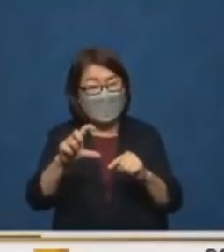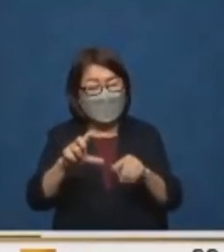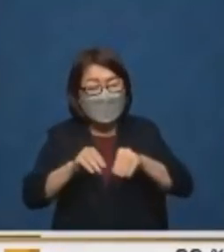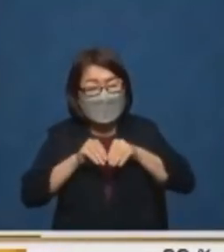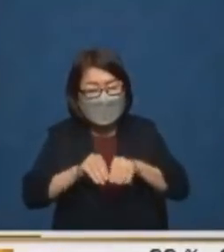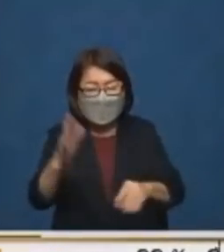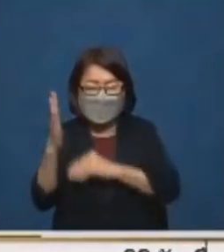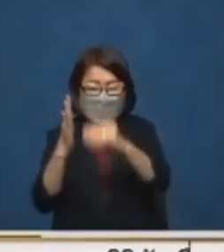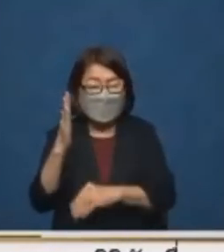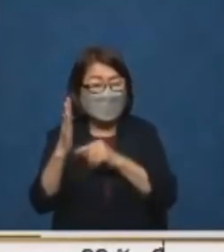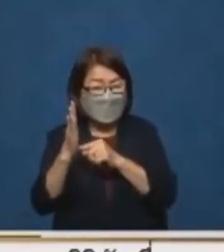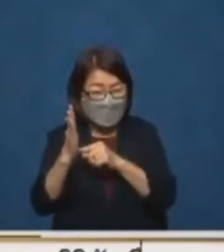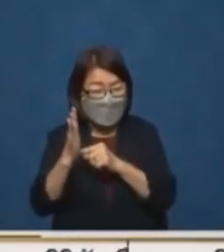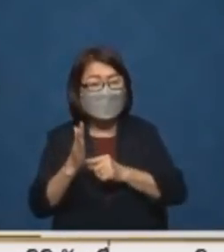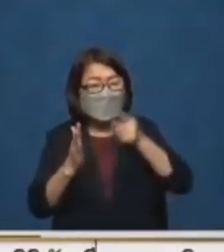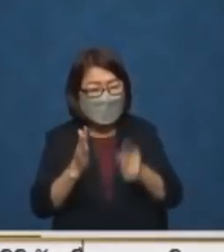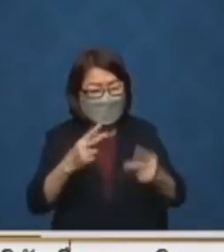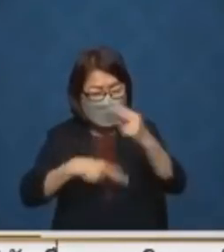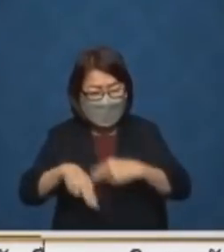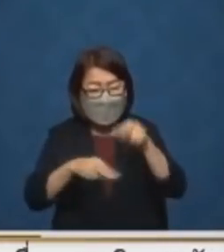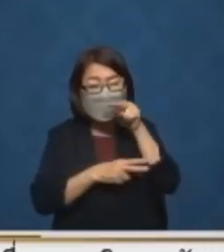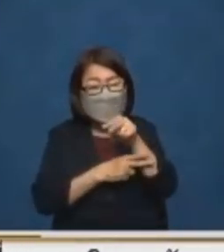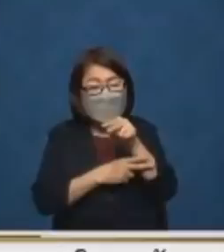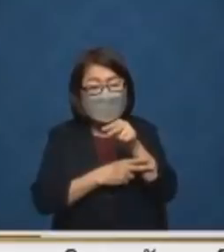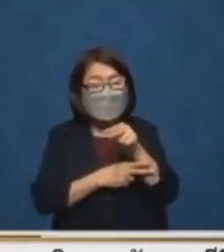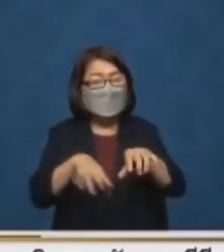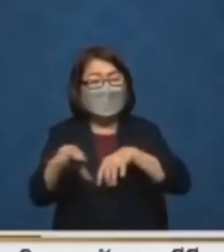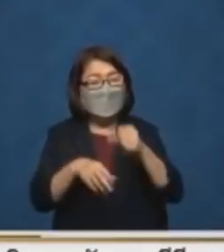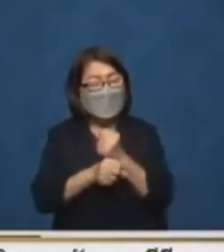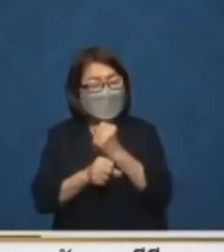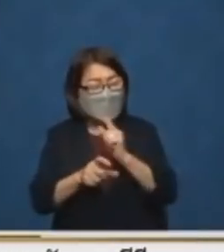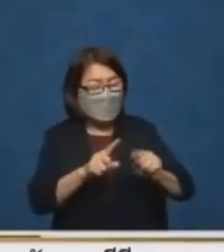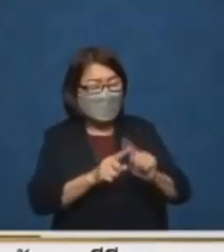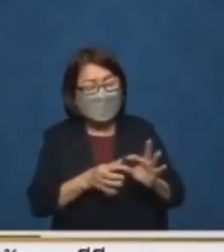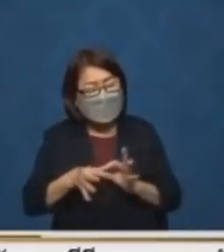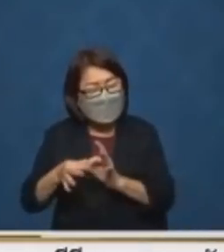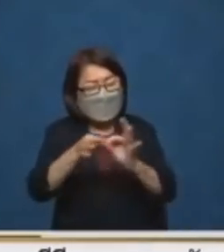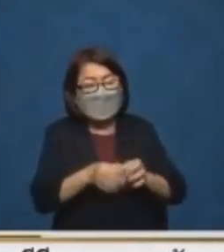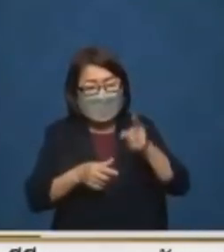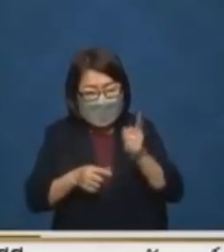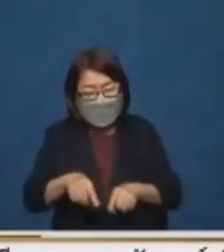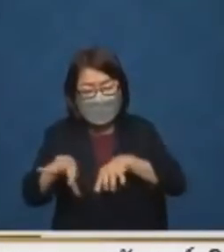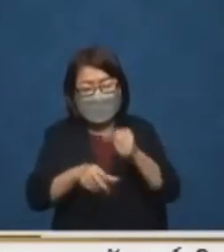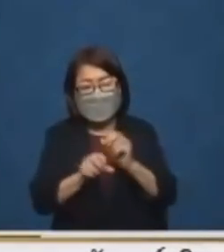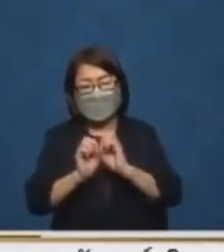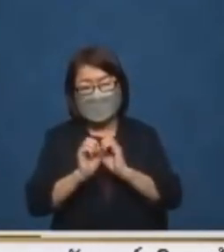ไยรวมทงกนกัติดตามดำเมินการที่เกี่วข้องให้เป็นประยังโปรงใส